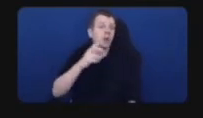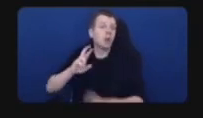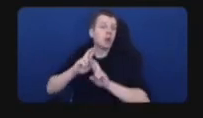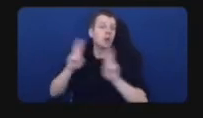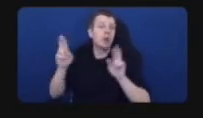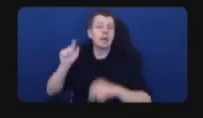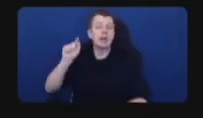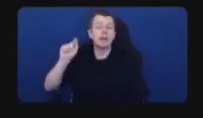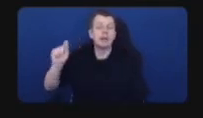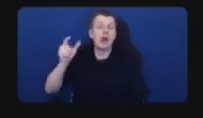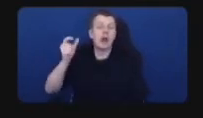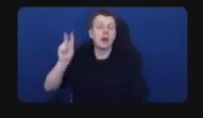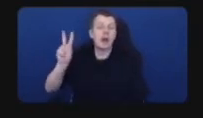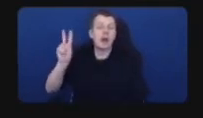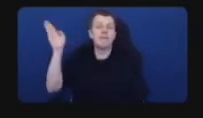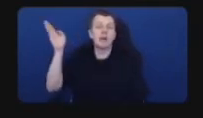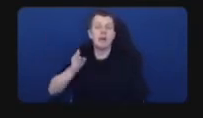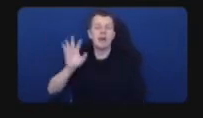醒月。